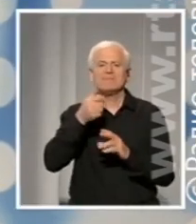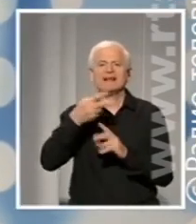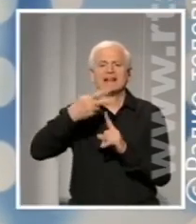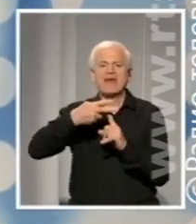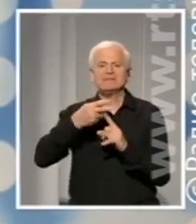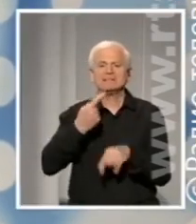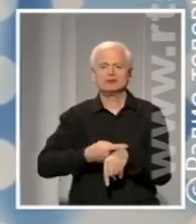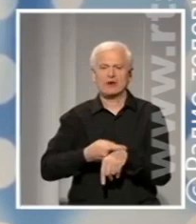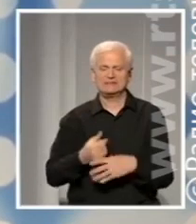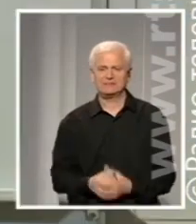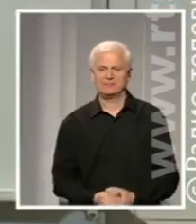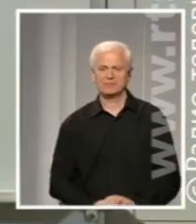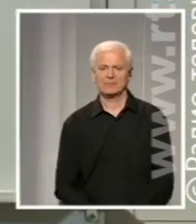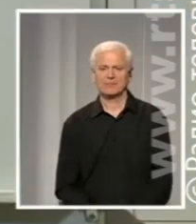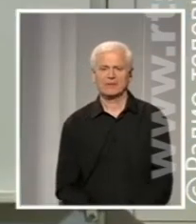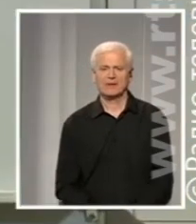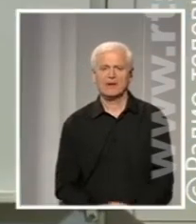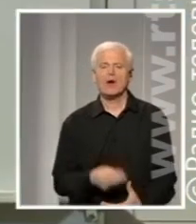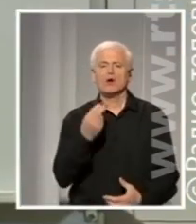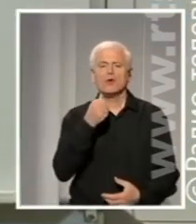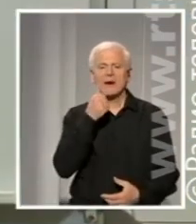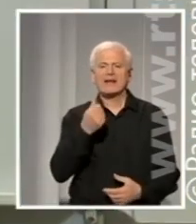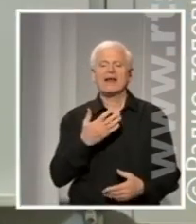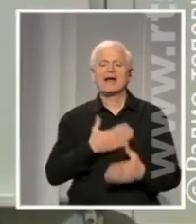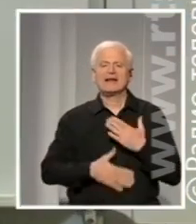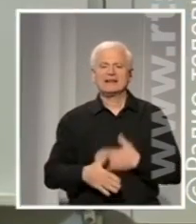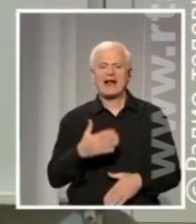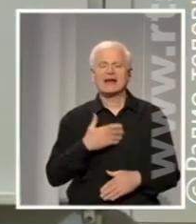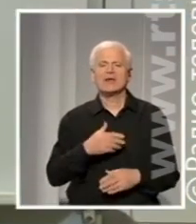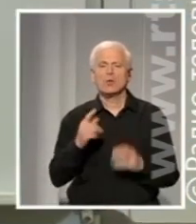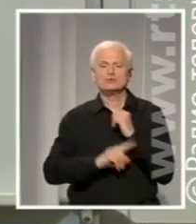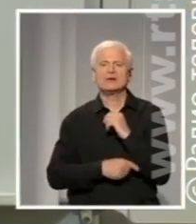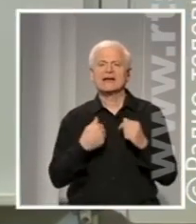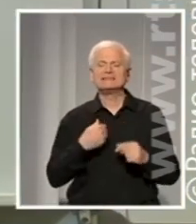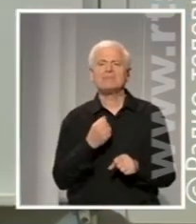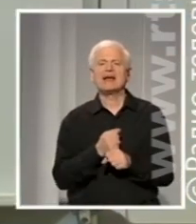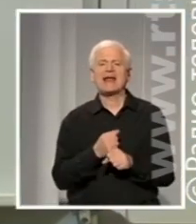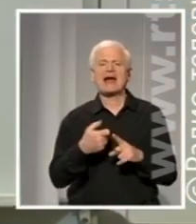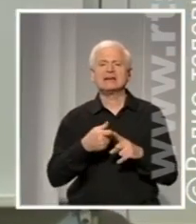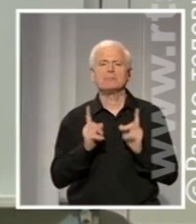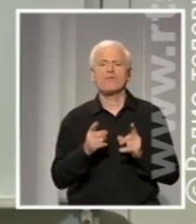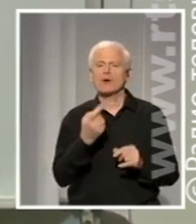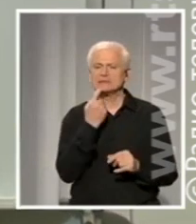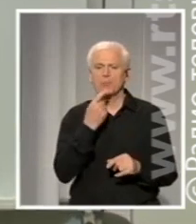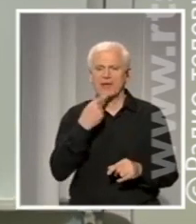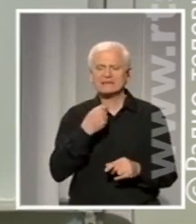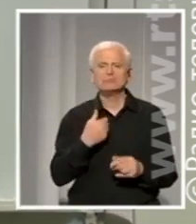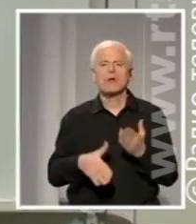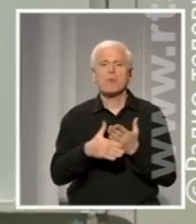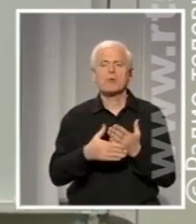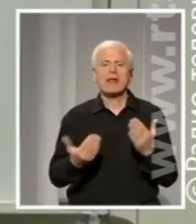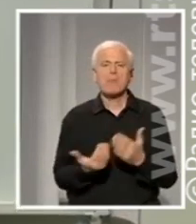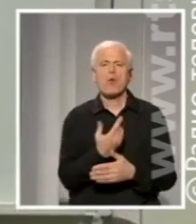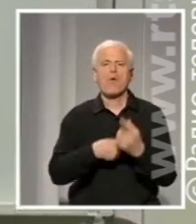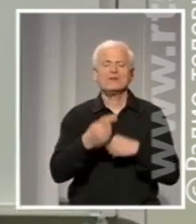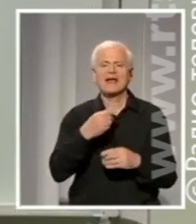čas. Dobar dan, dragi učenici. Ja sam Danijela Kvas, profesor srpskog jezika. Pomoći ću vam da obnovite gradivo